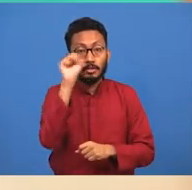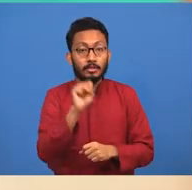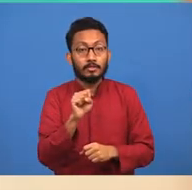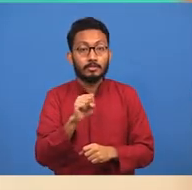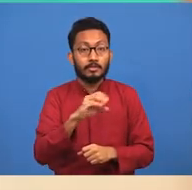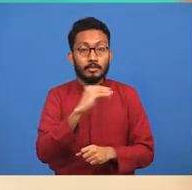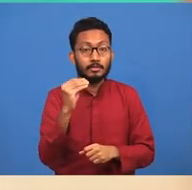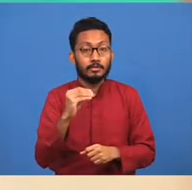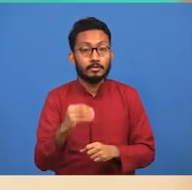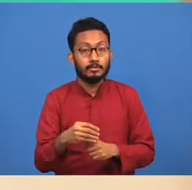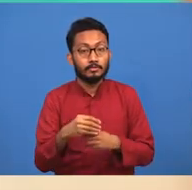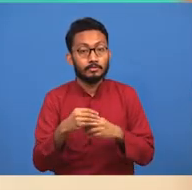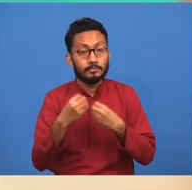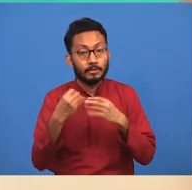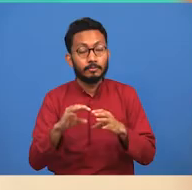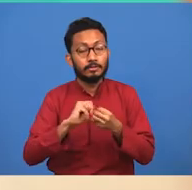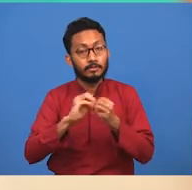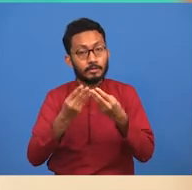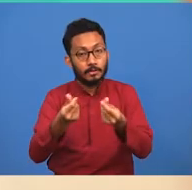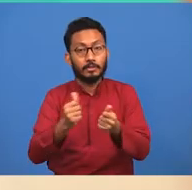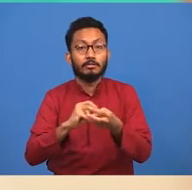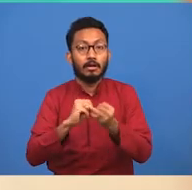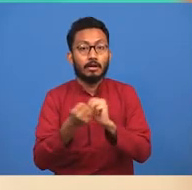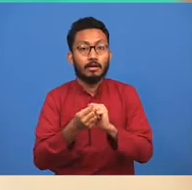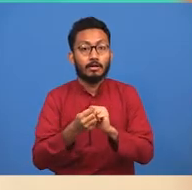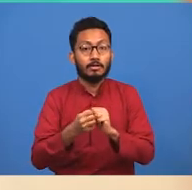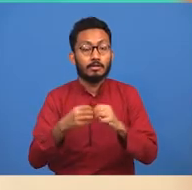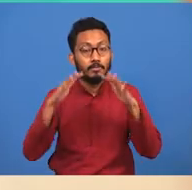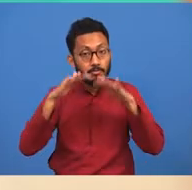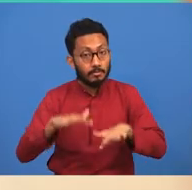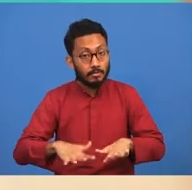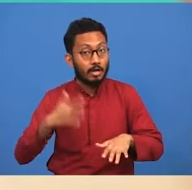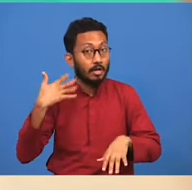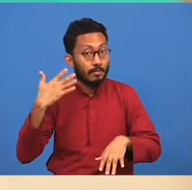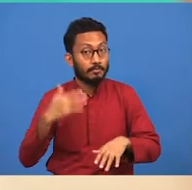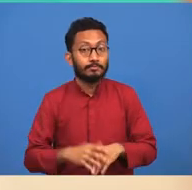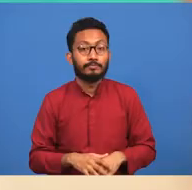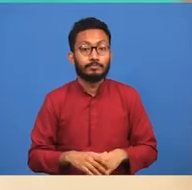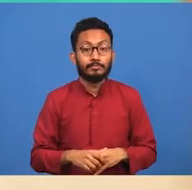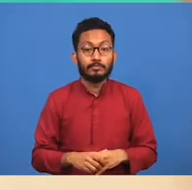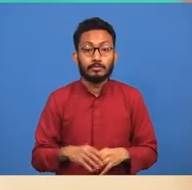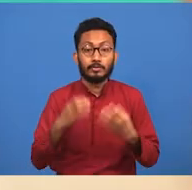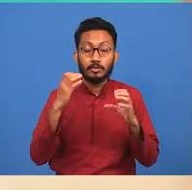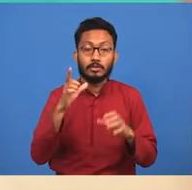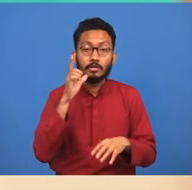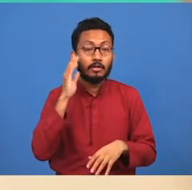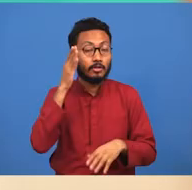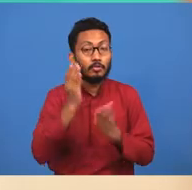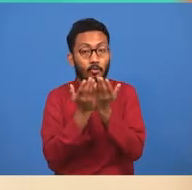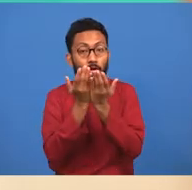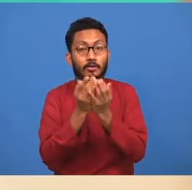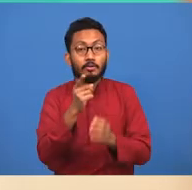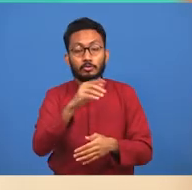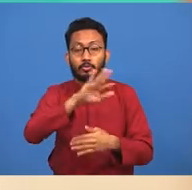masalah yang berkaitan dengan haba pemendakan. Cikgu Li doakan murid-murid semua